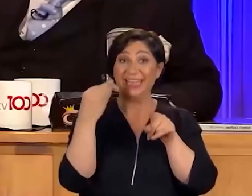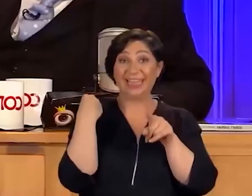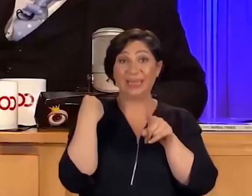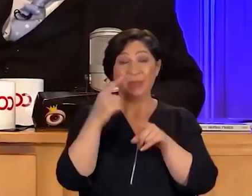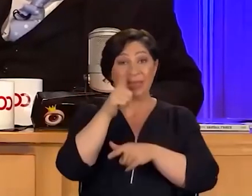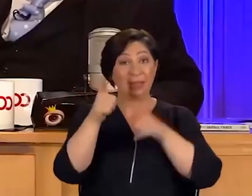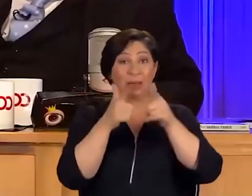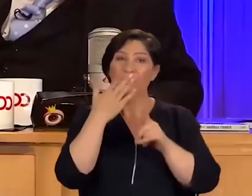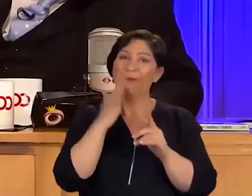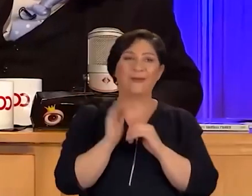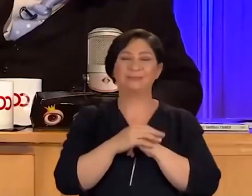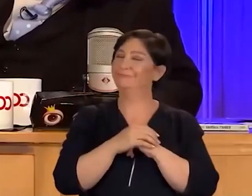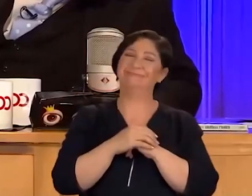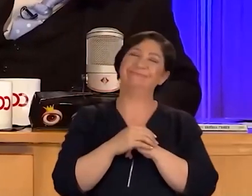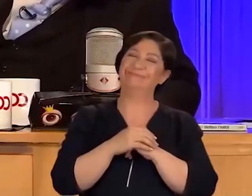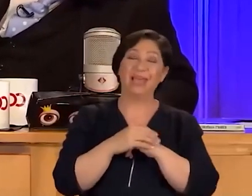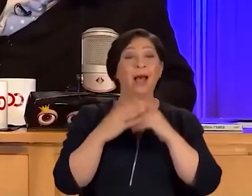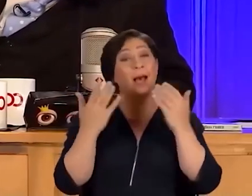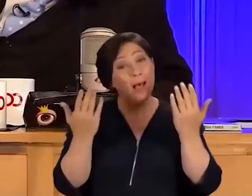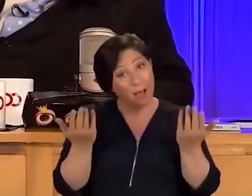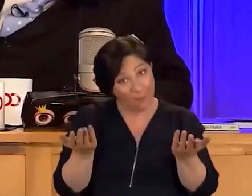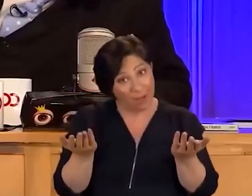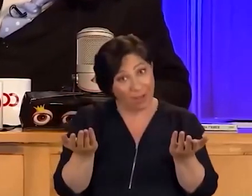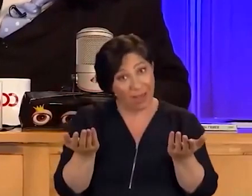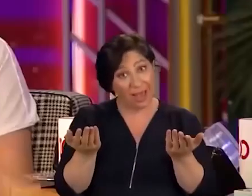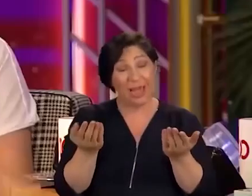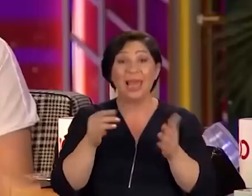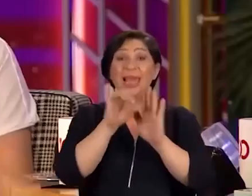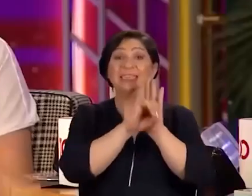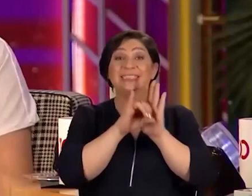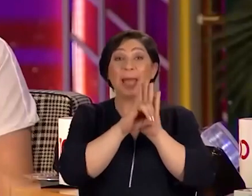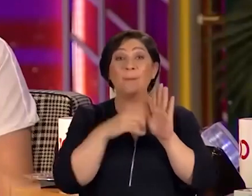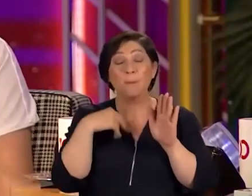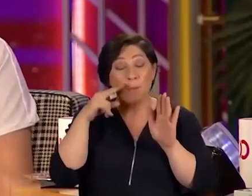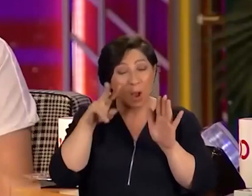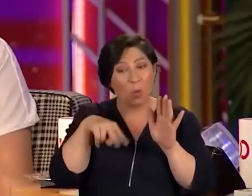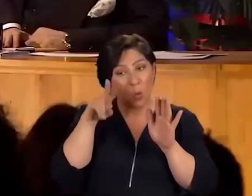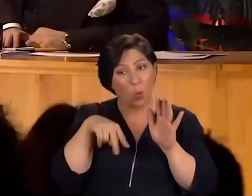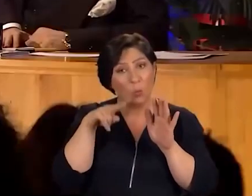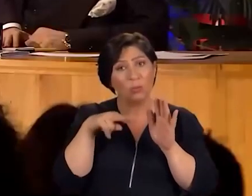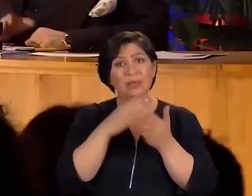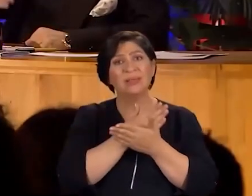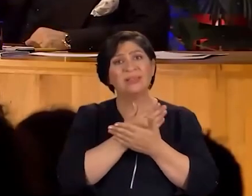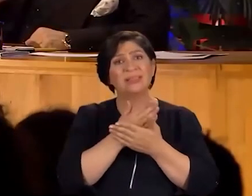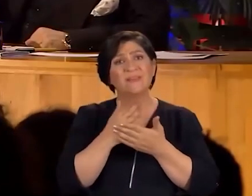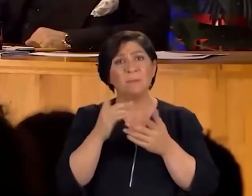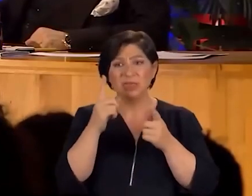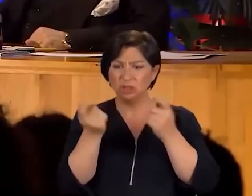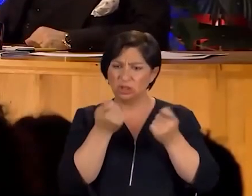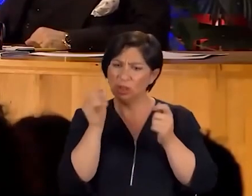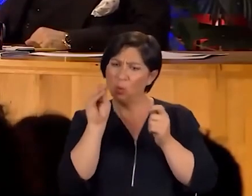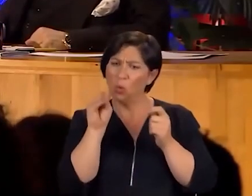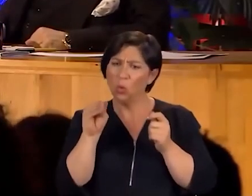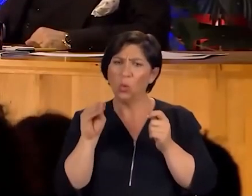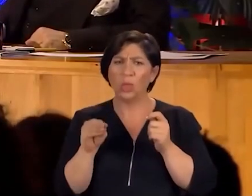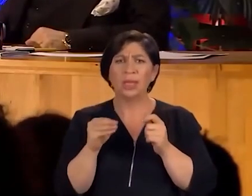bir klip yok galiba. Yok. Son zamanlarda. Evet. Ama Instagram'da bakıyorum sürekli bir işlerini koyuyorlar